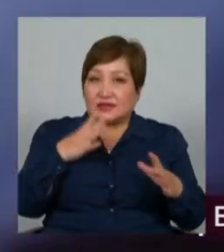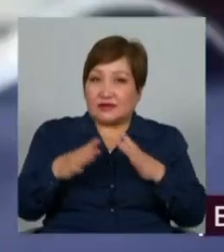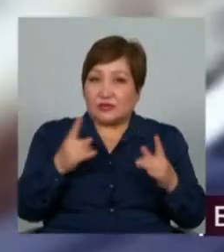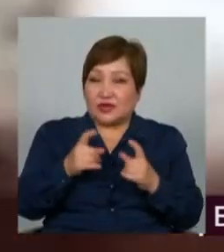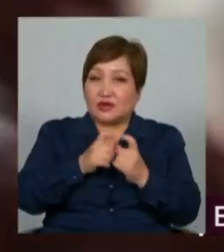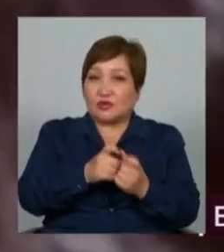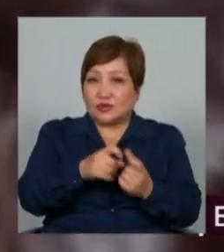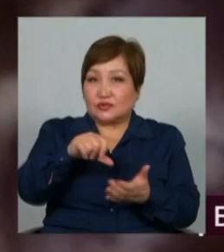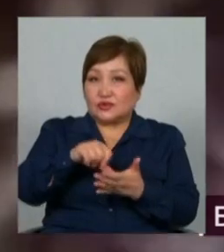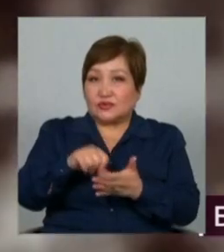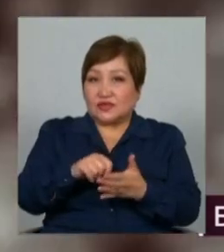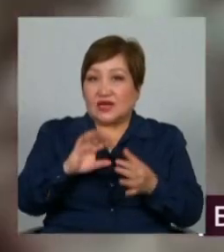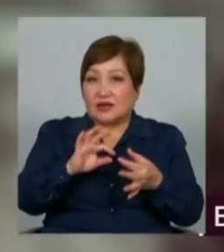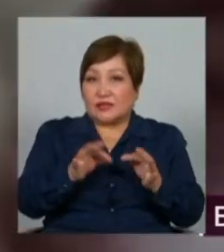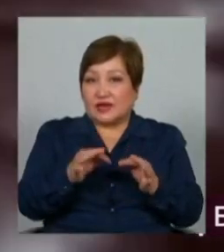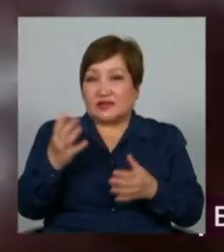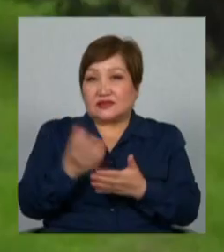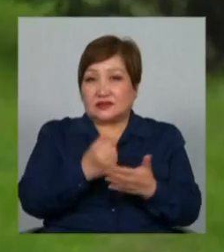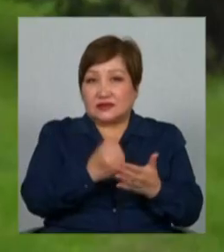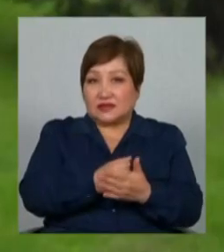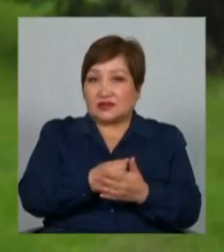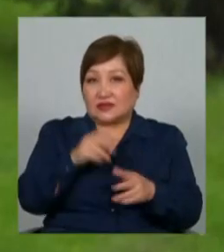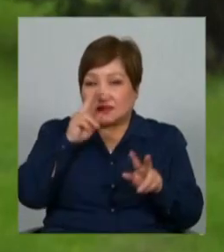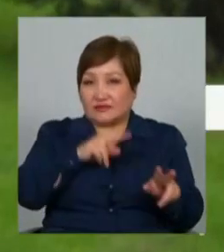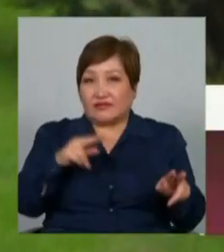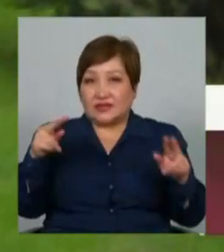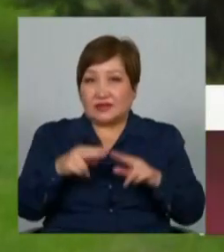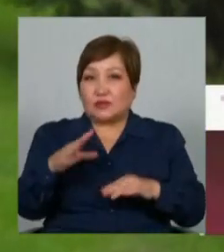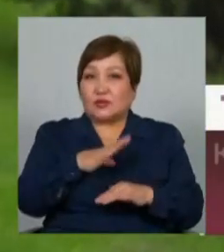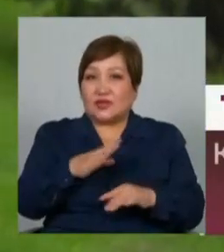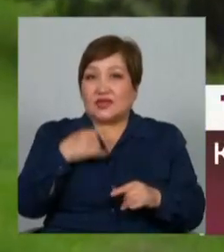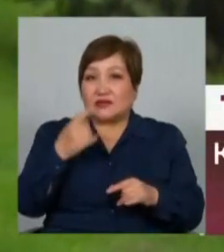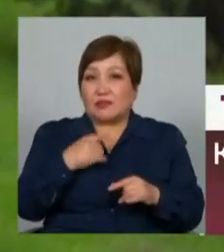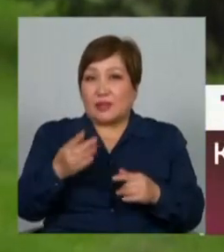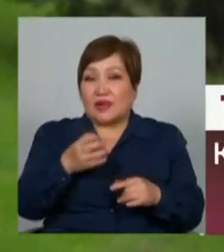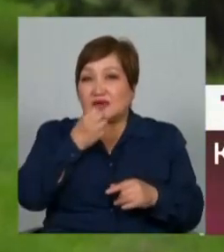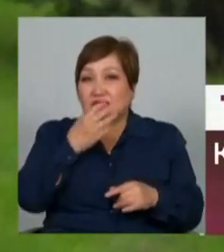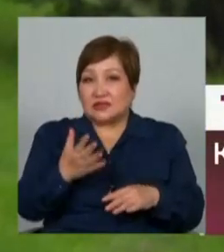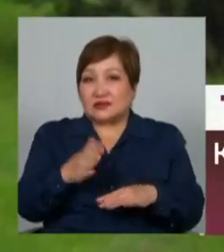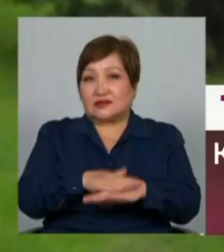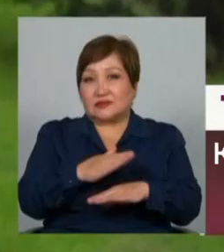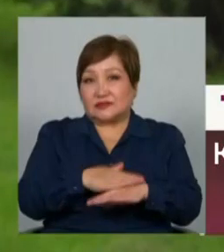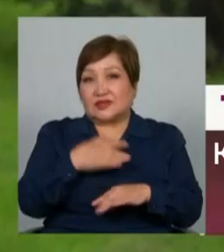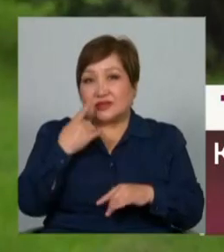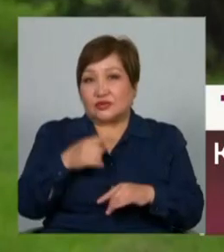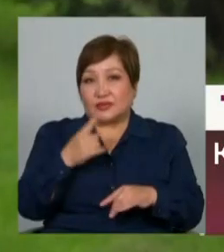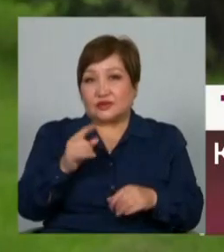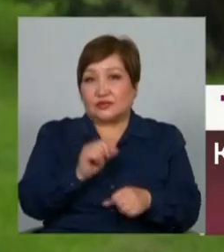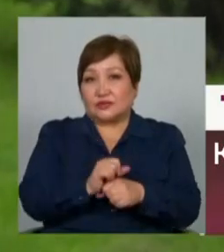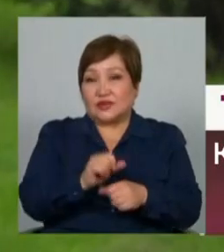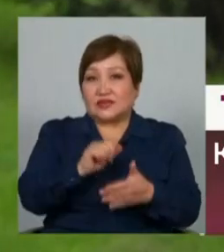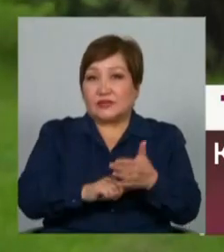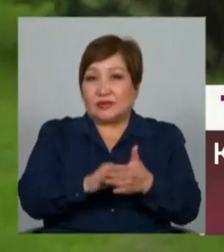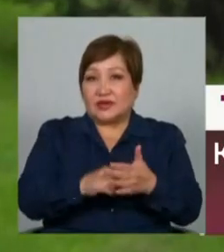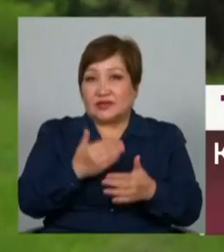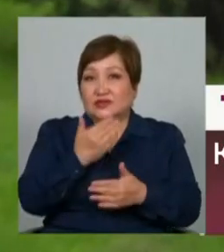жеткен жетістіктерінің куәсі болғанын айтады. Енді жақсылық туралы өткен шақта айту мен үшін өте қиын. Себебі біз соның алдында